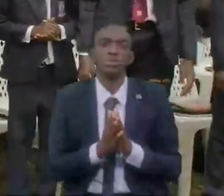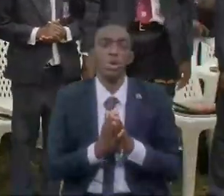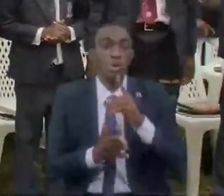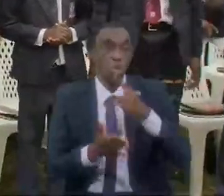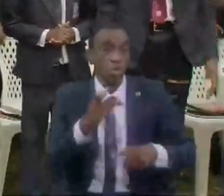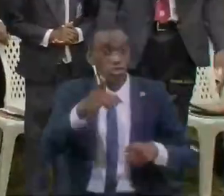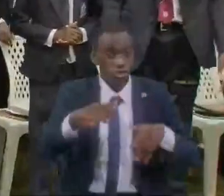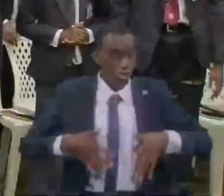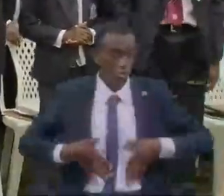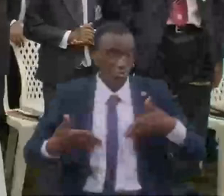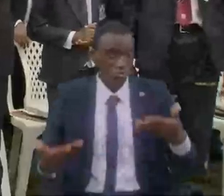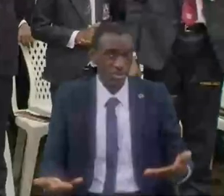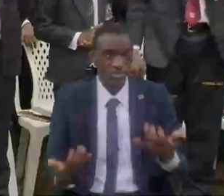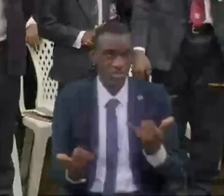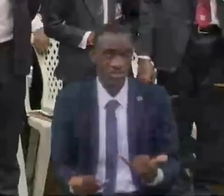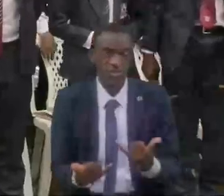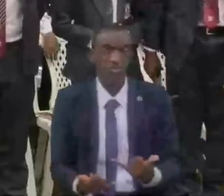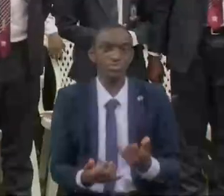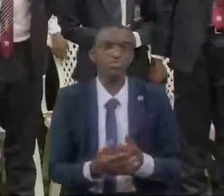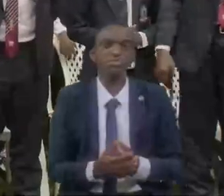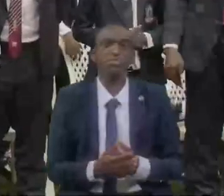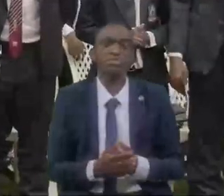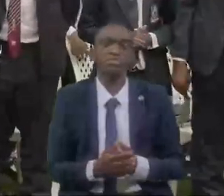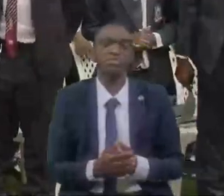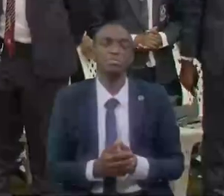Ce que tu confesses